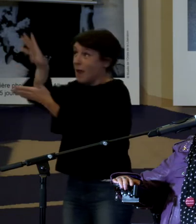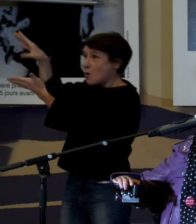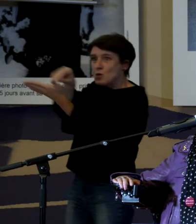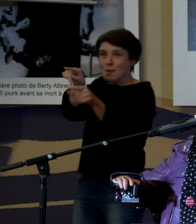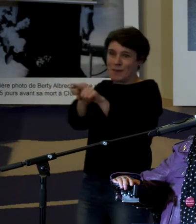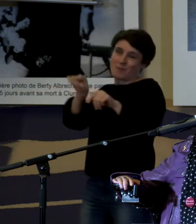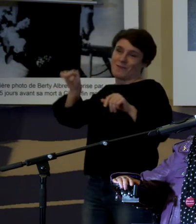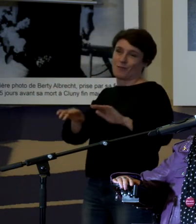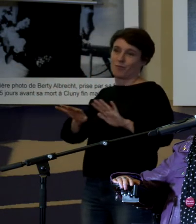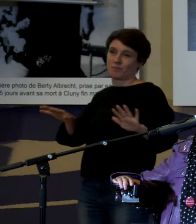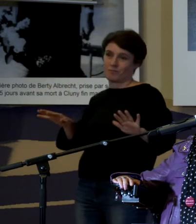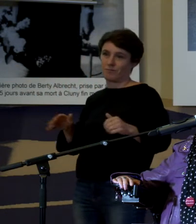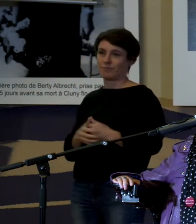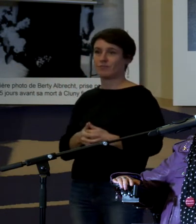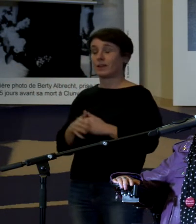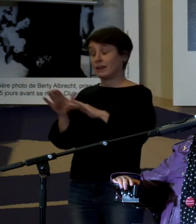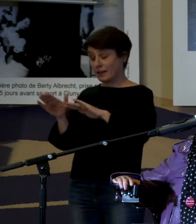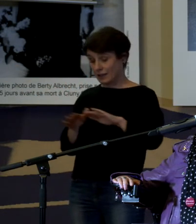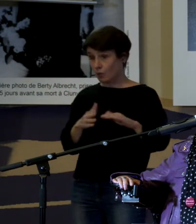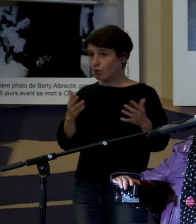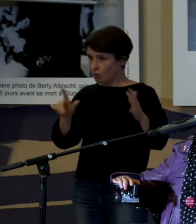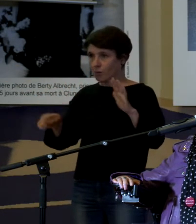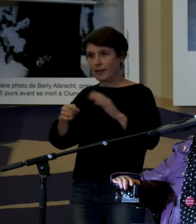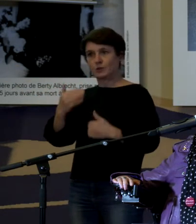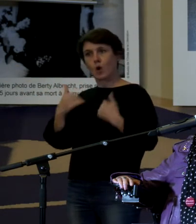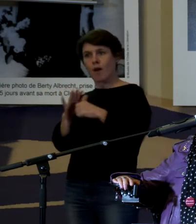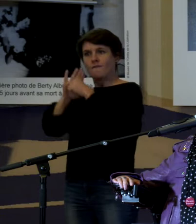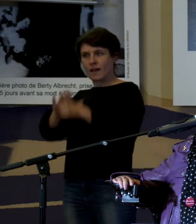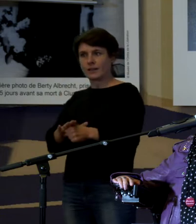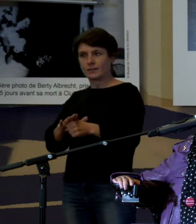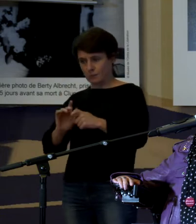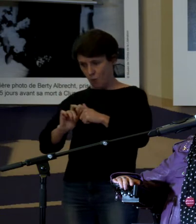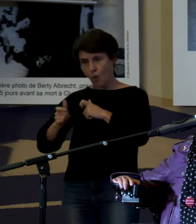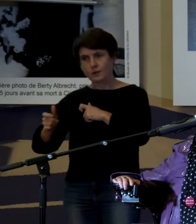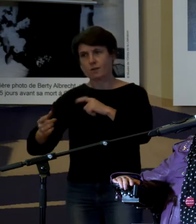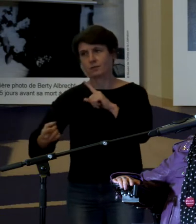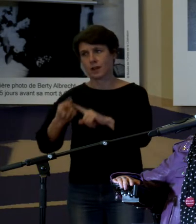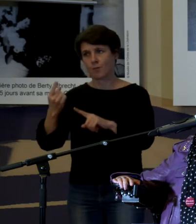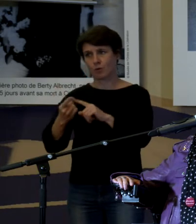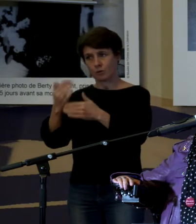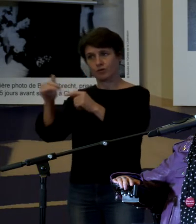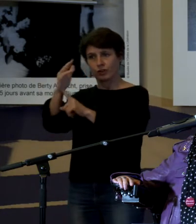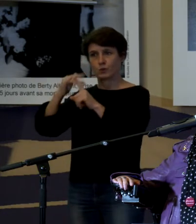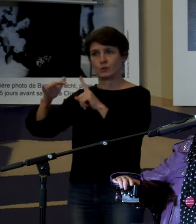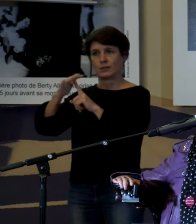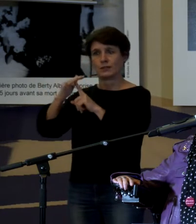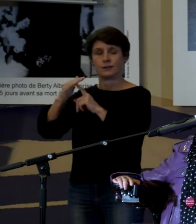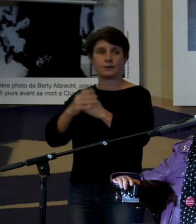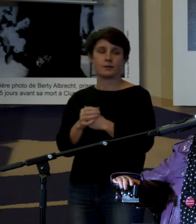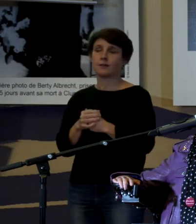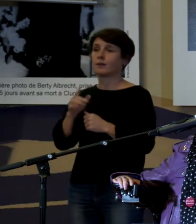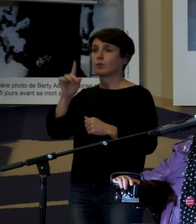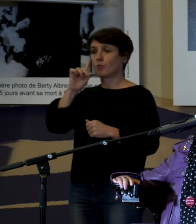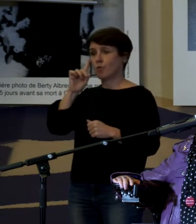Et ce validisme, bien sûr, a des effets très importants dans la société, parce